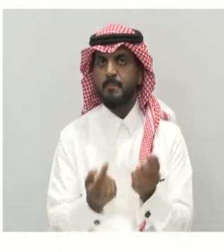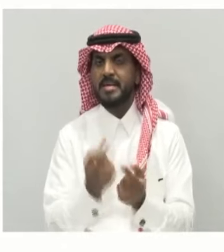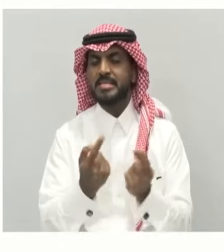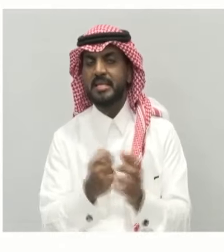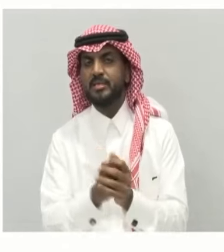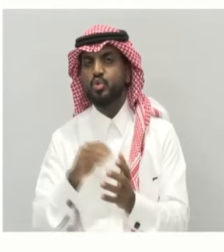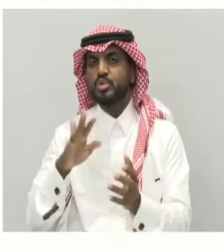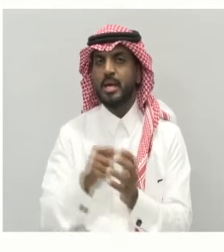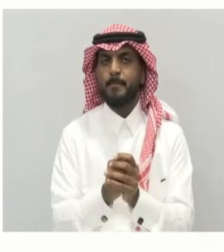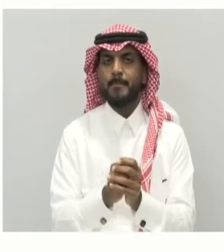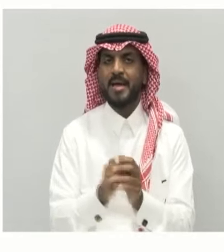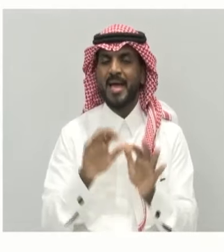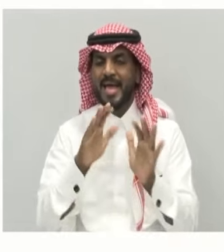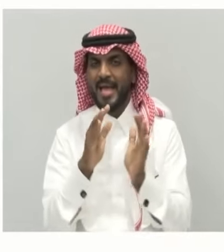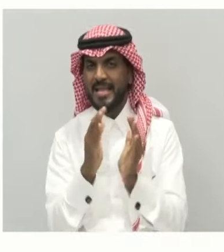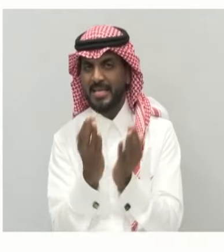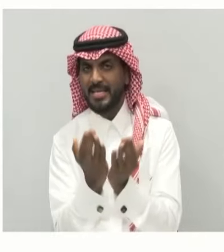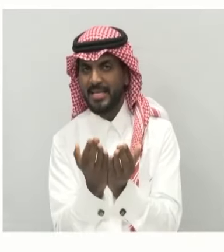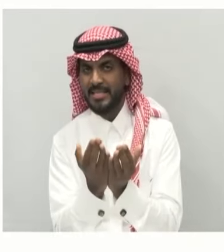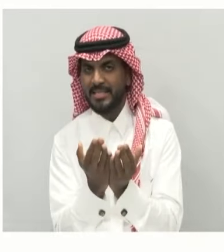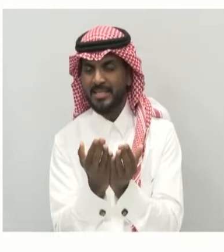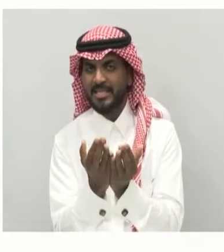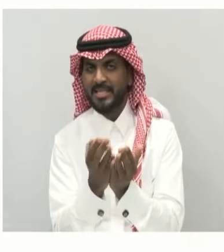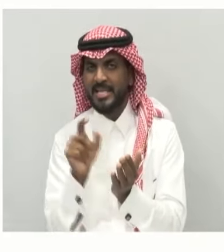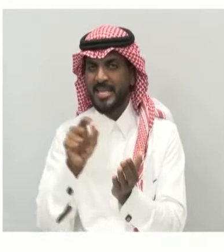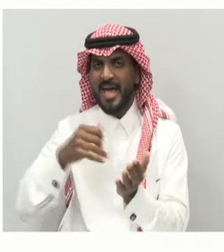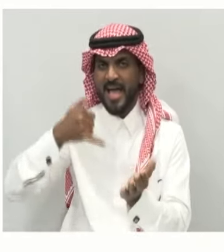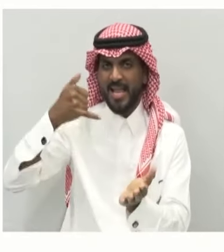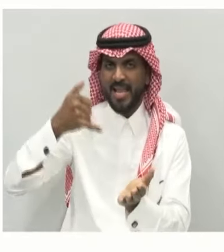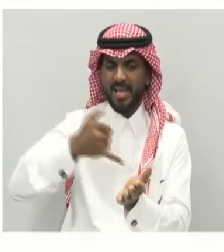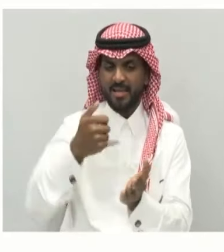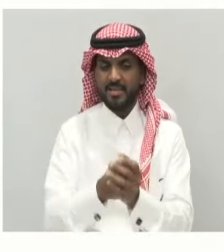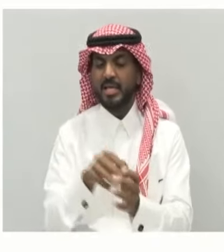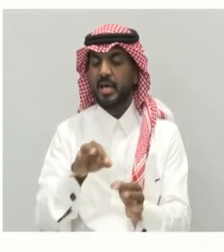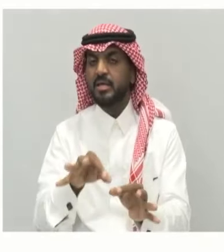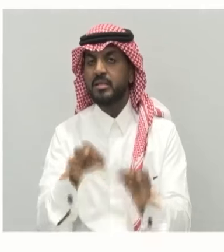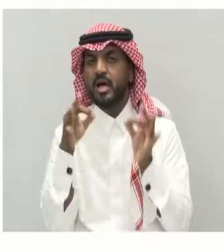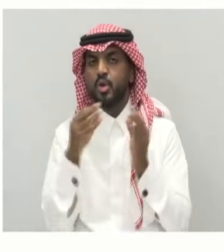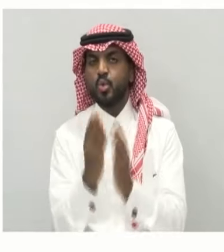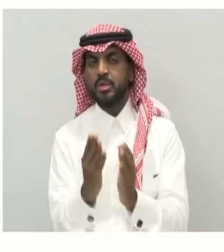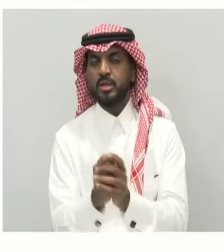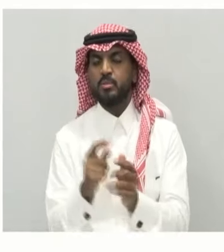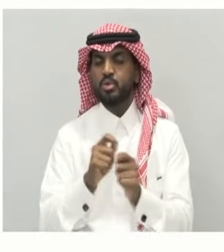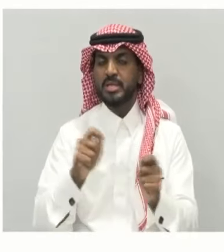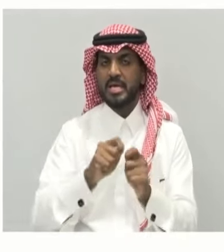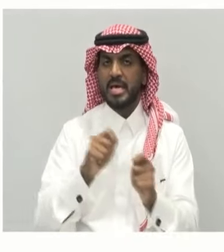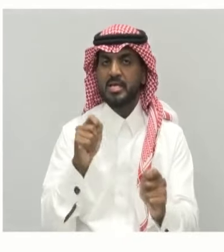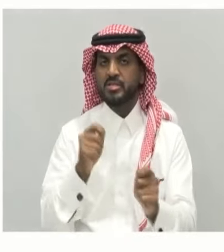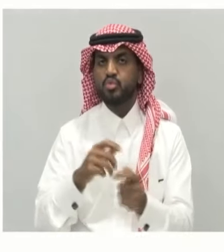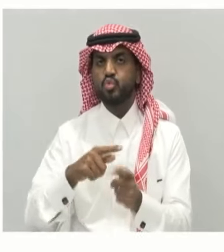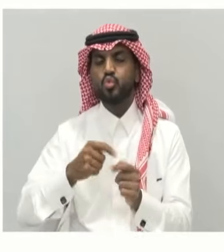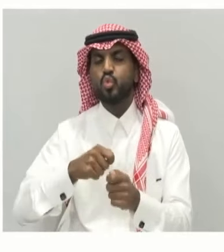خليه نحل اذا في مزرعه حسام يا ابطال خليه نحل اختار الوحده المناسبه لقياس طول